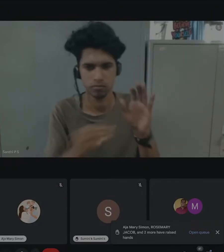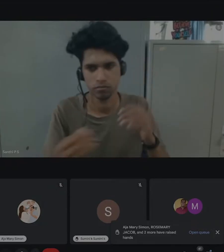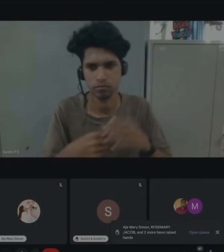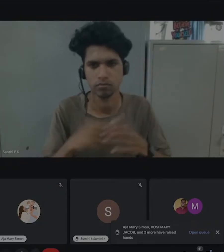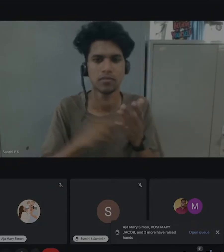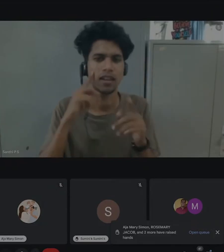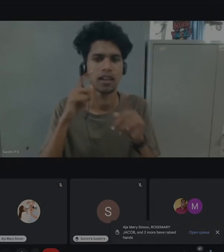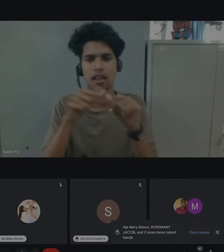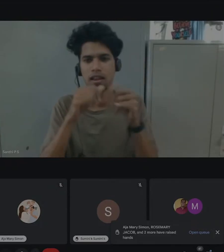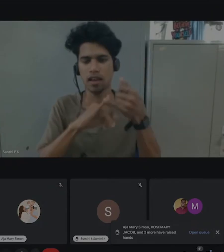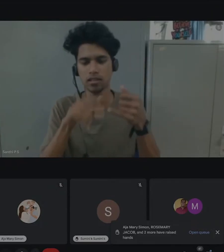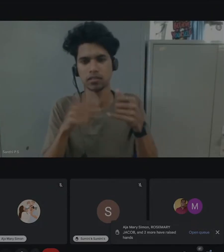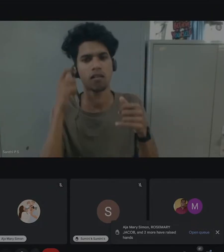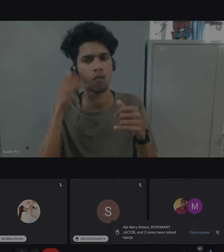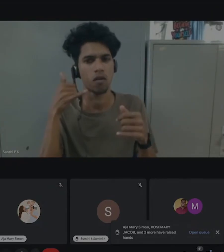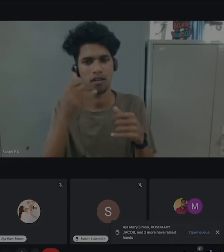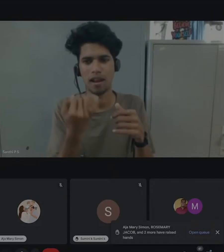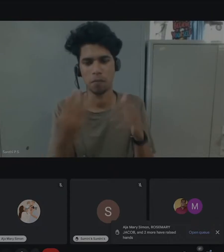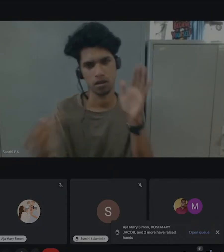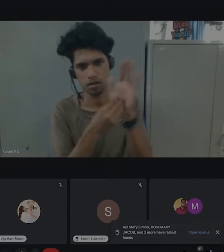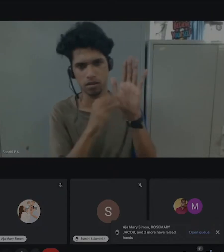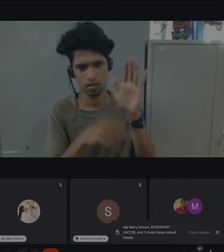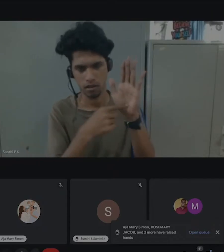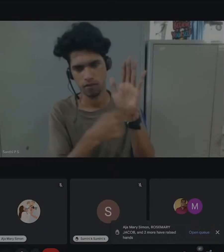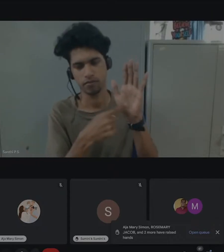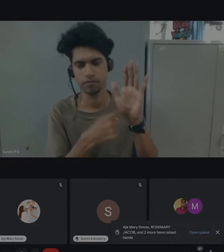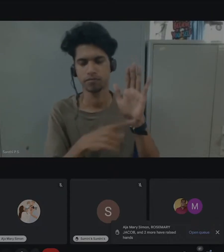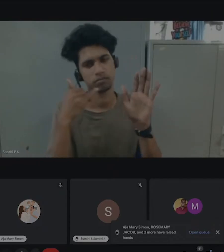നിഡാസ് ടീമിന്റെ കോൺടാക്ട് നമ്പറിൽ വിളിച്ചാൽ ഡീറ്റെയിൽസ് തരുന്നതാണ്.